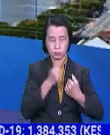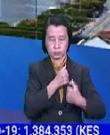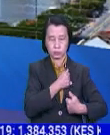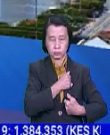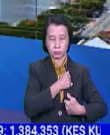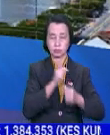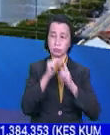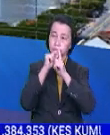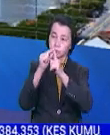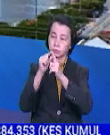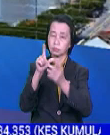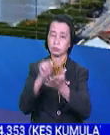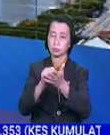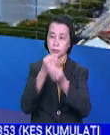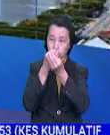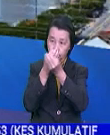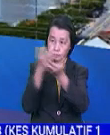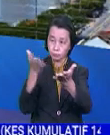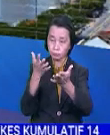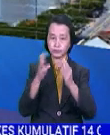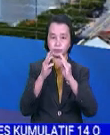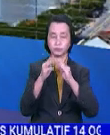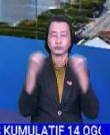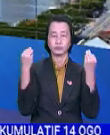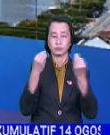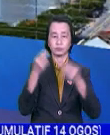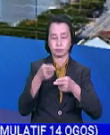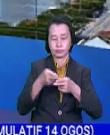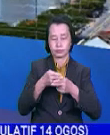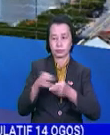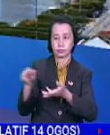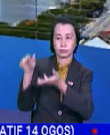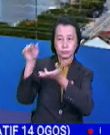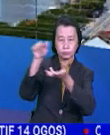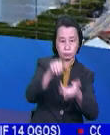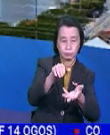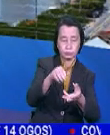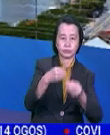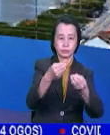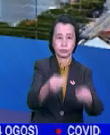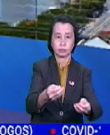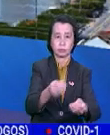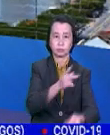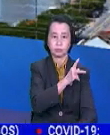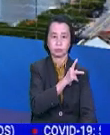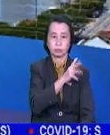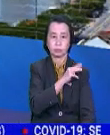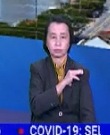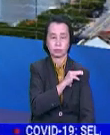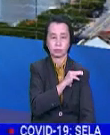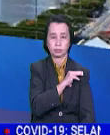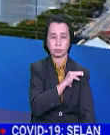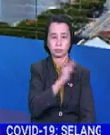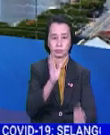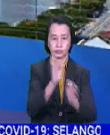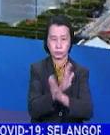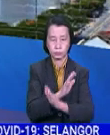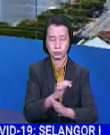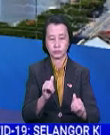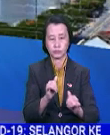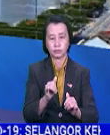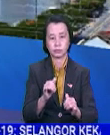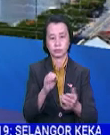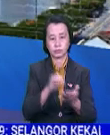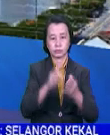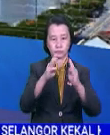menerusi satu kenyataan media memaklumkan majelis ringkas penyerahan sumbangan tersebut disampaikan oleh ketua menteri dato' Fatin Diamond djohartono